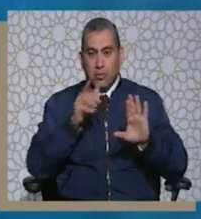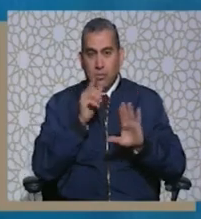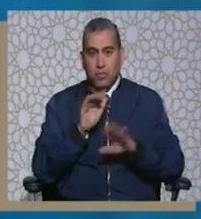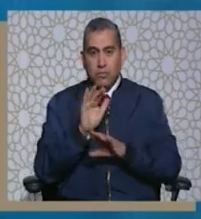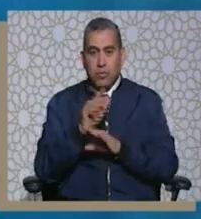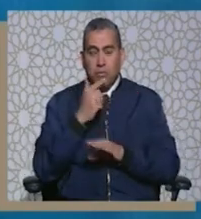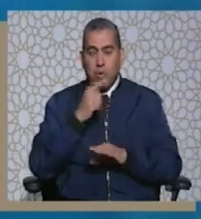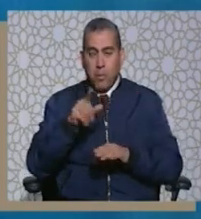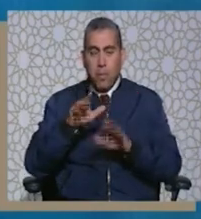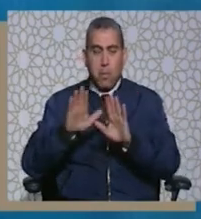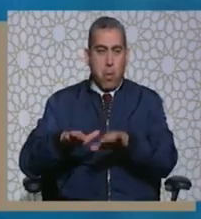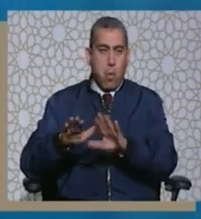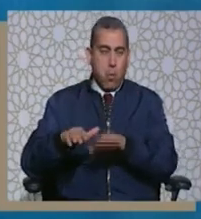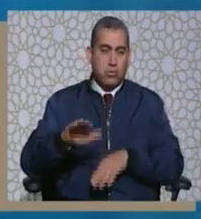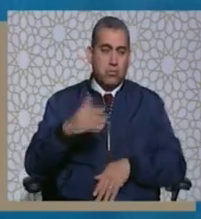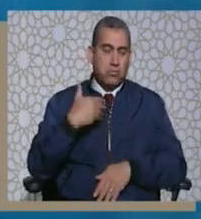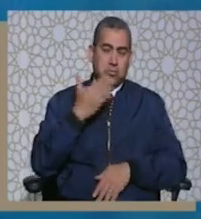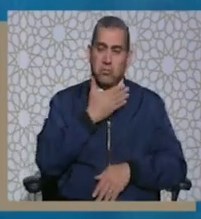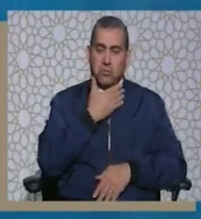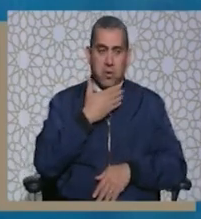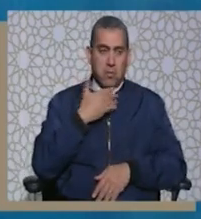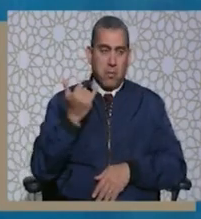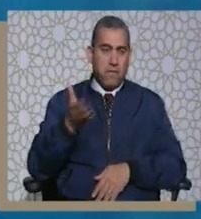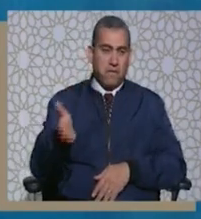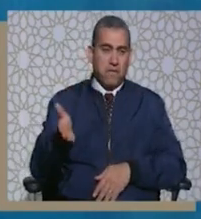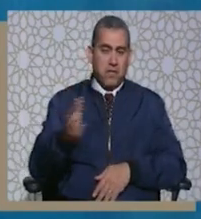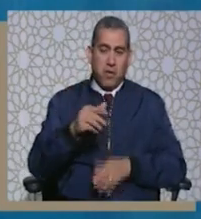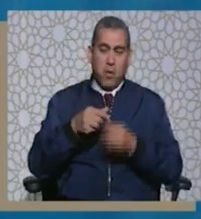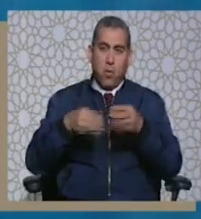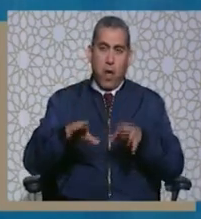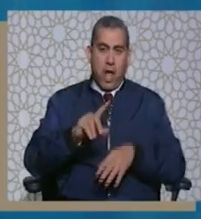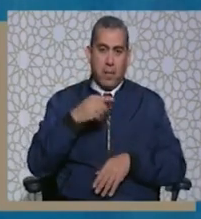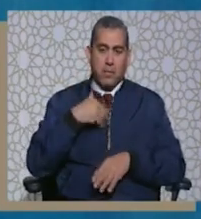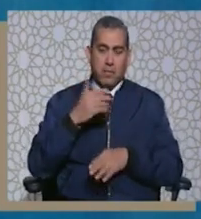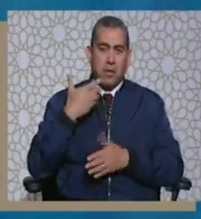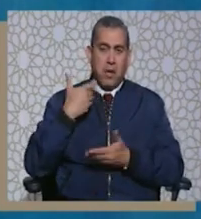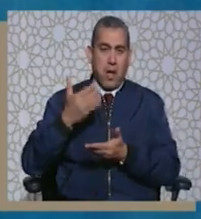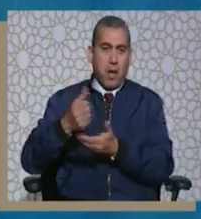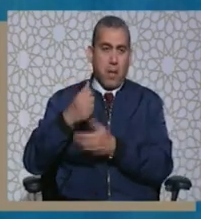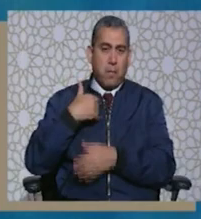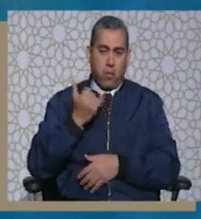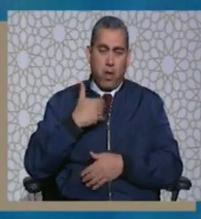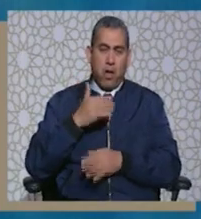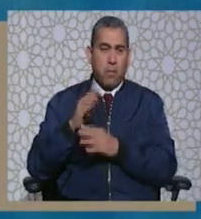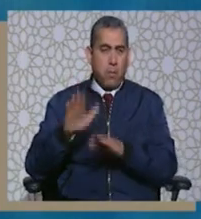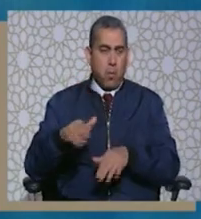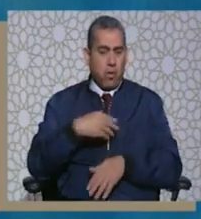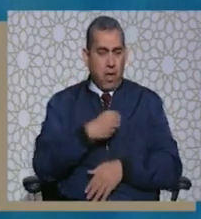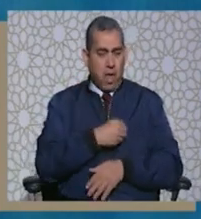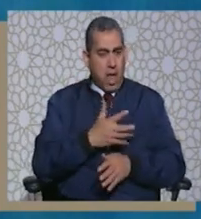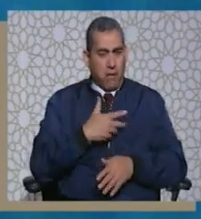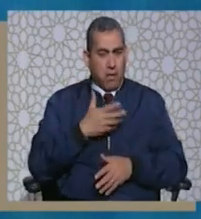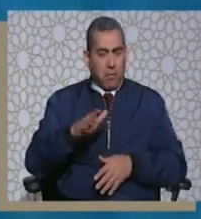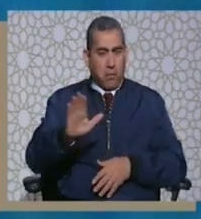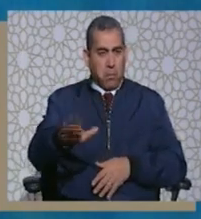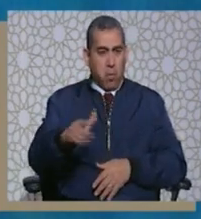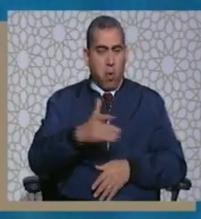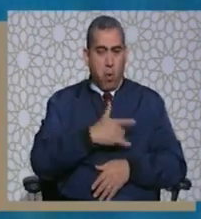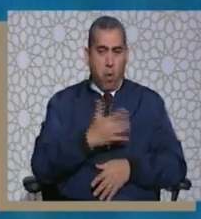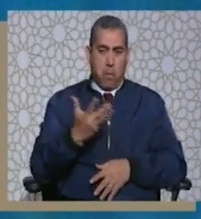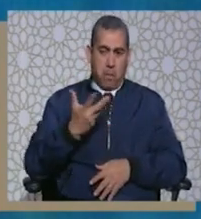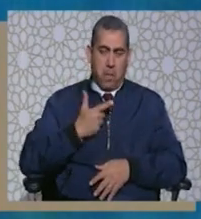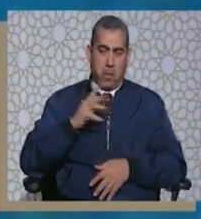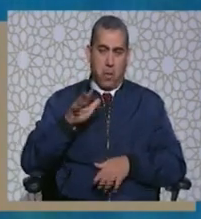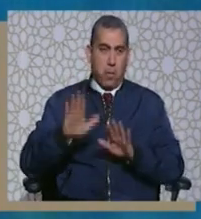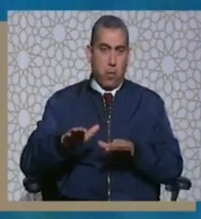تعتبره موجود ومش هيروح في حته يعني اننا ضامنين وجود احبابنا في حياتنا وحبهم لينا